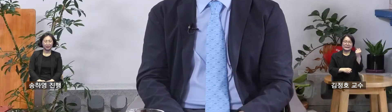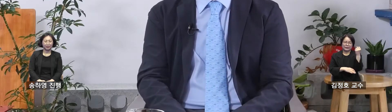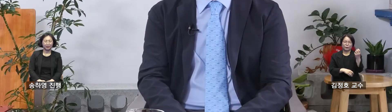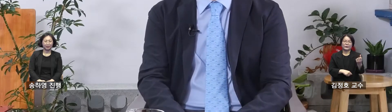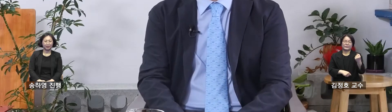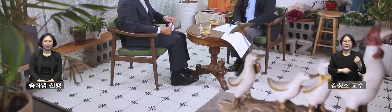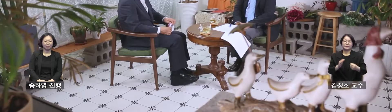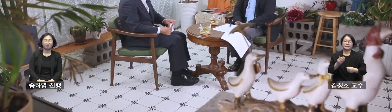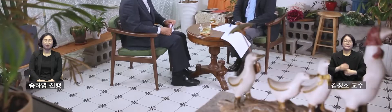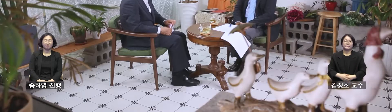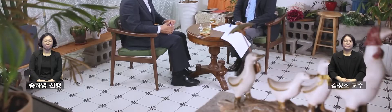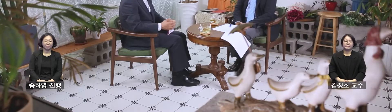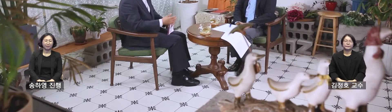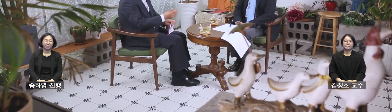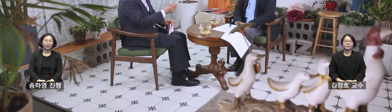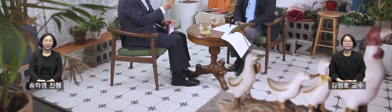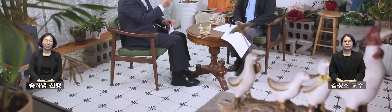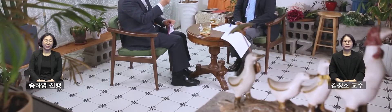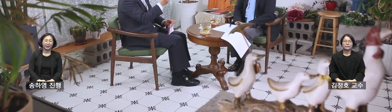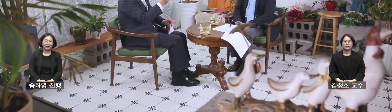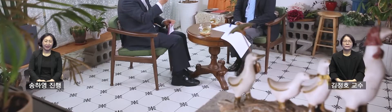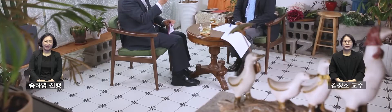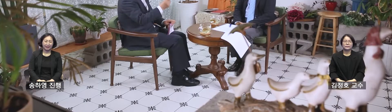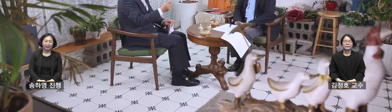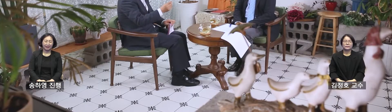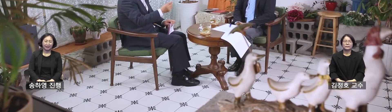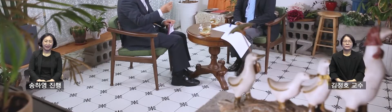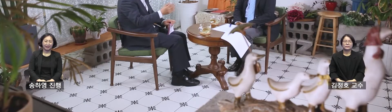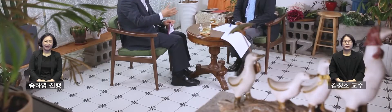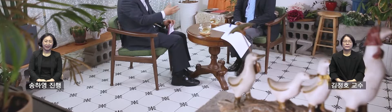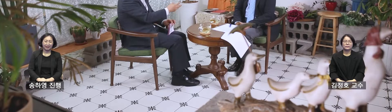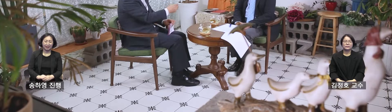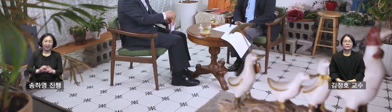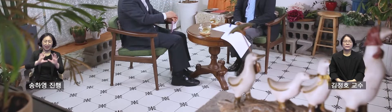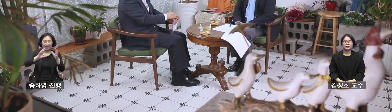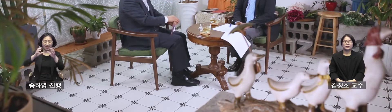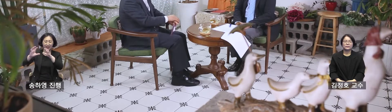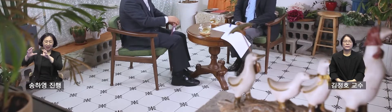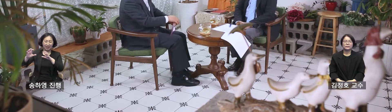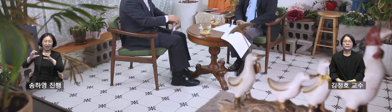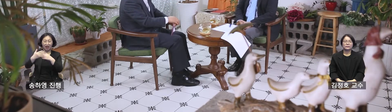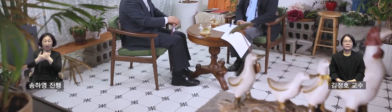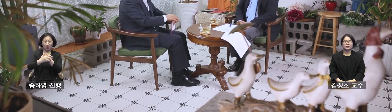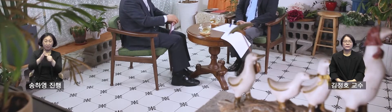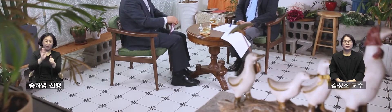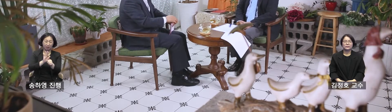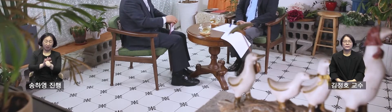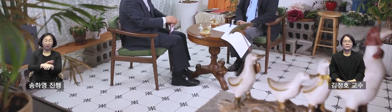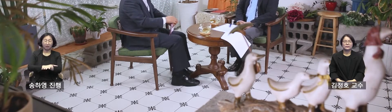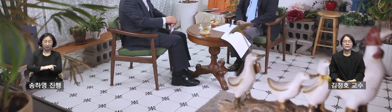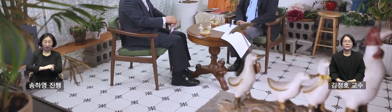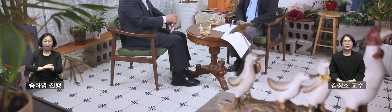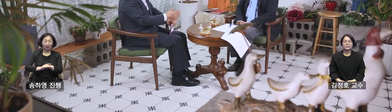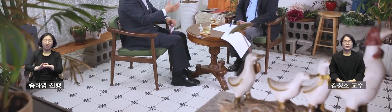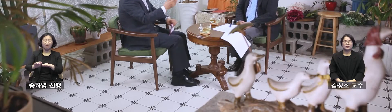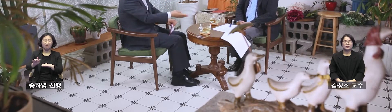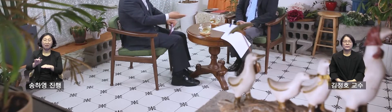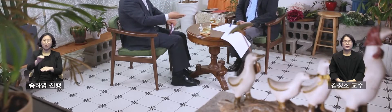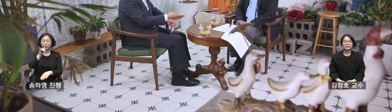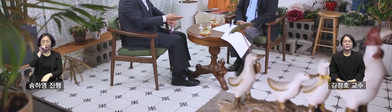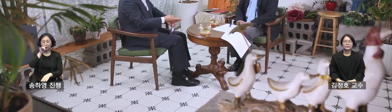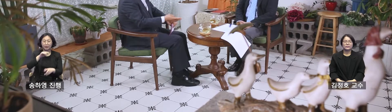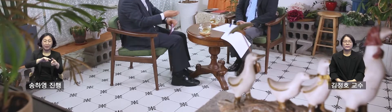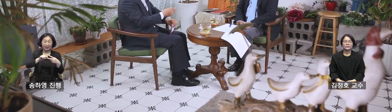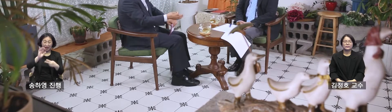생각을 합니다. 그러니까 뭐 국제 협력하는 거는 당연히 지금 뭐 네. 너무나 잘 네. 이해가 되니까